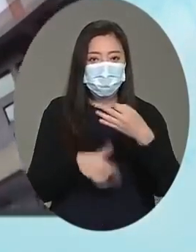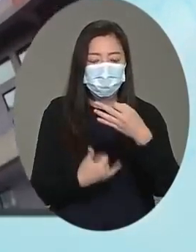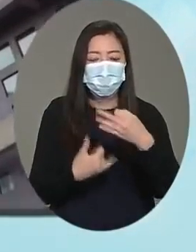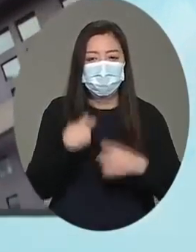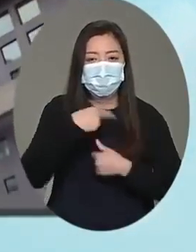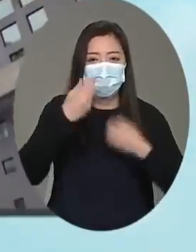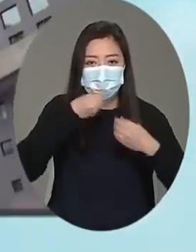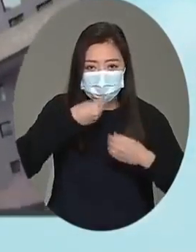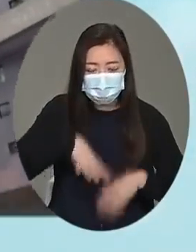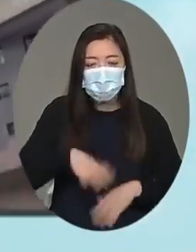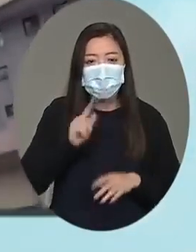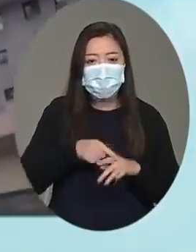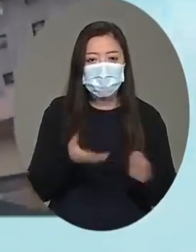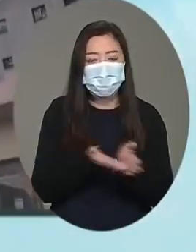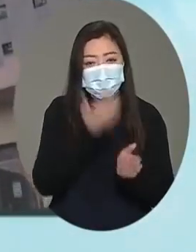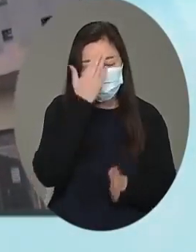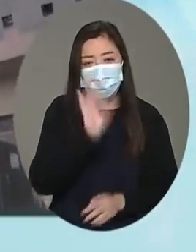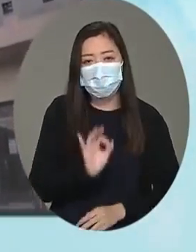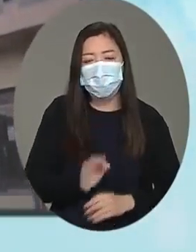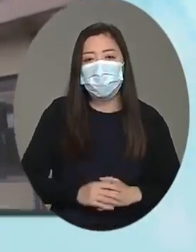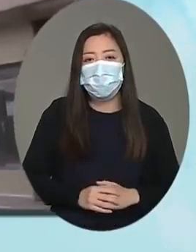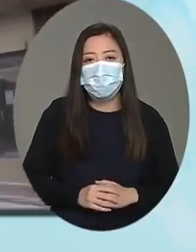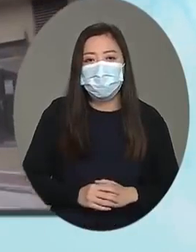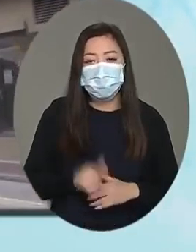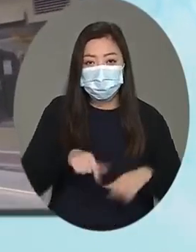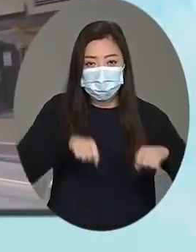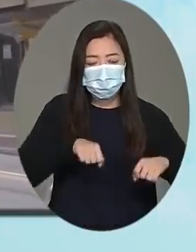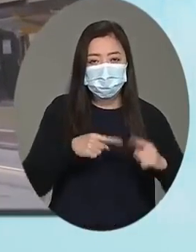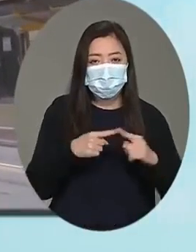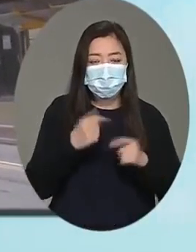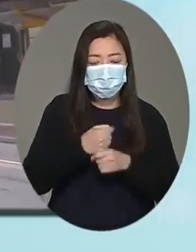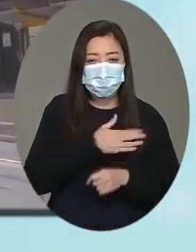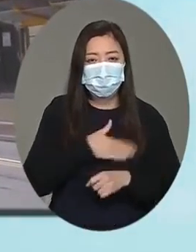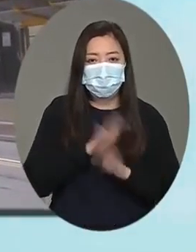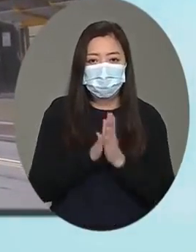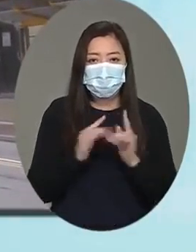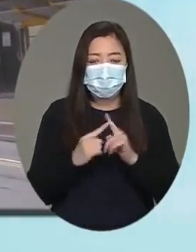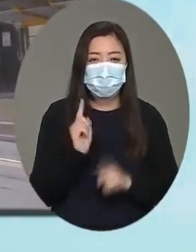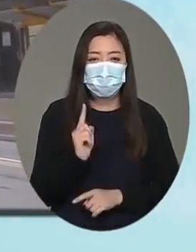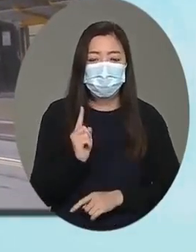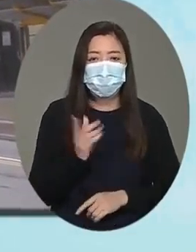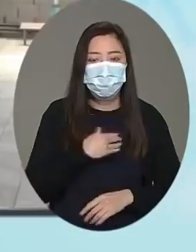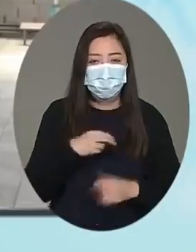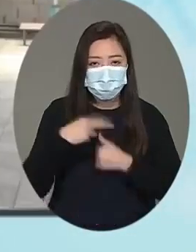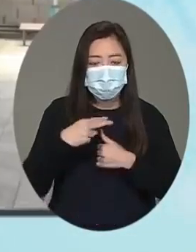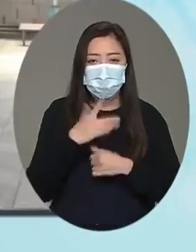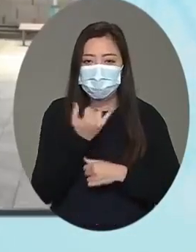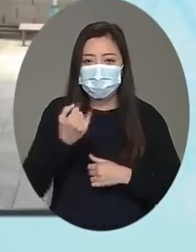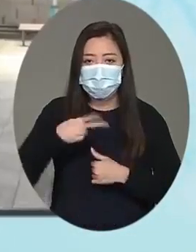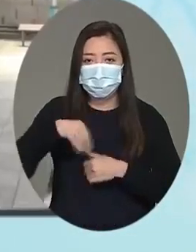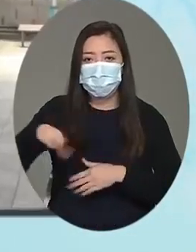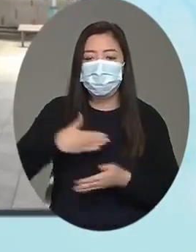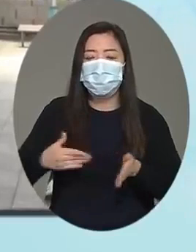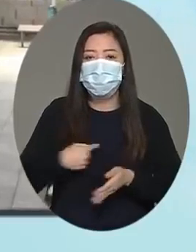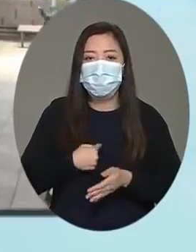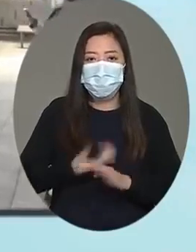做过一次检测，当时结果是阴性。地盘大约100个工作人员要检测，部分要检疫。患者上星